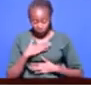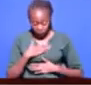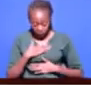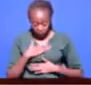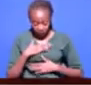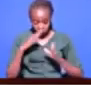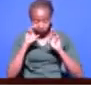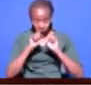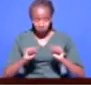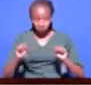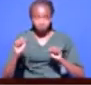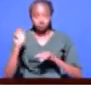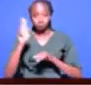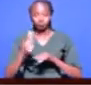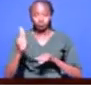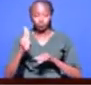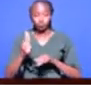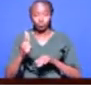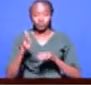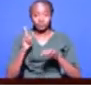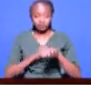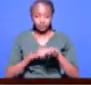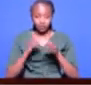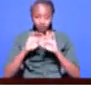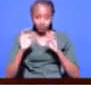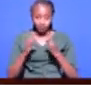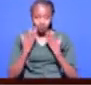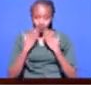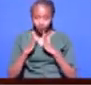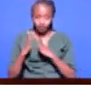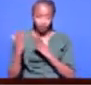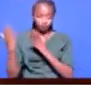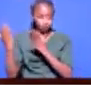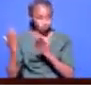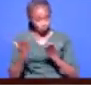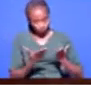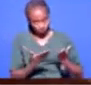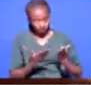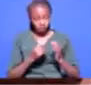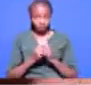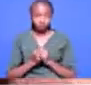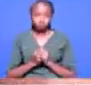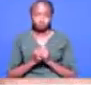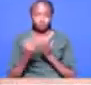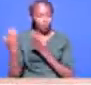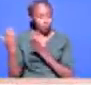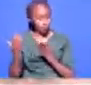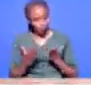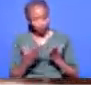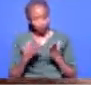wa Heshima. Uweza kuja. Karibu Mheshimiwa Rais.